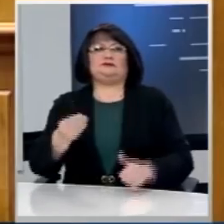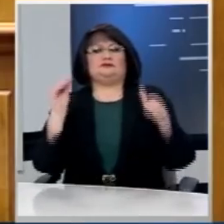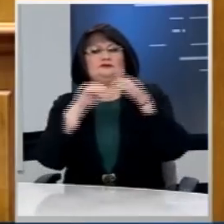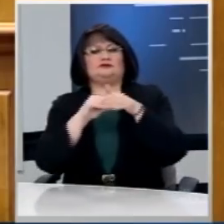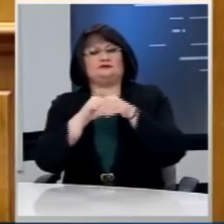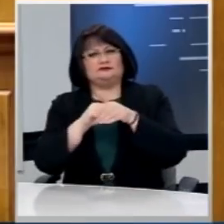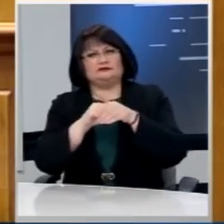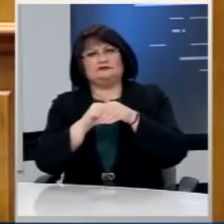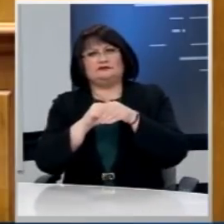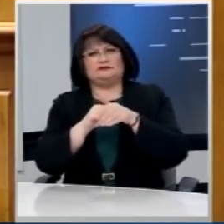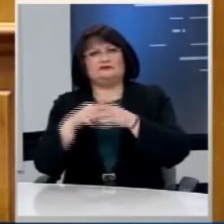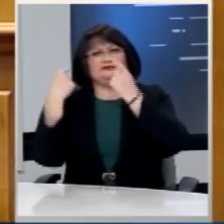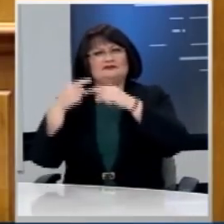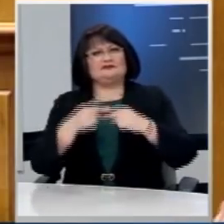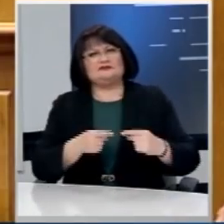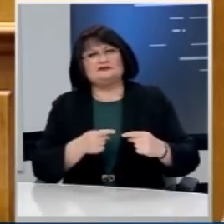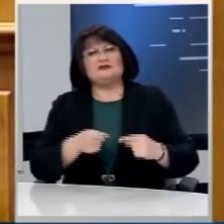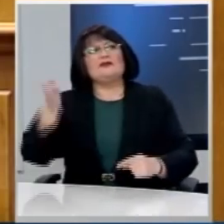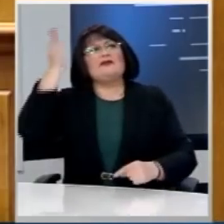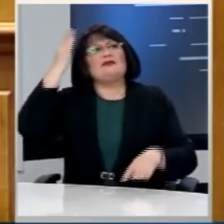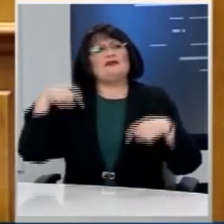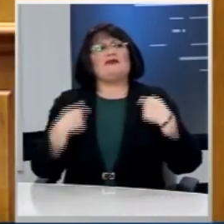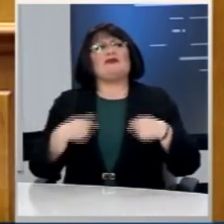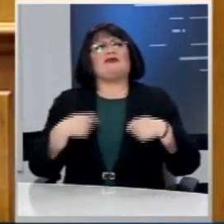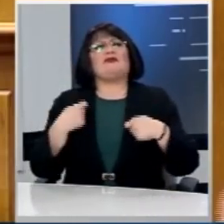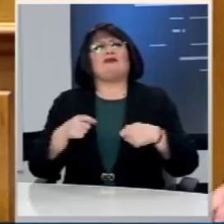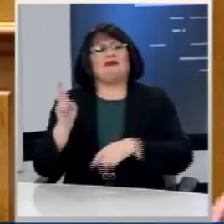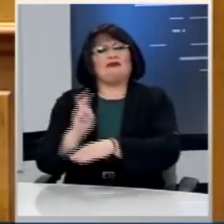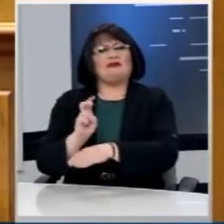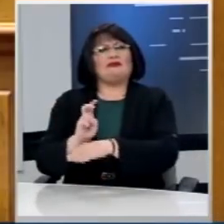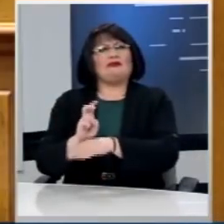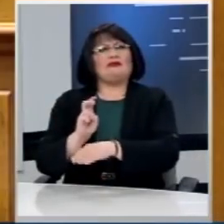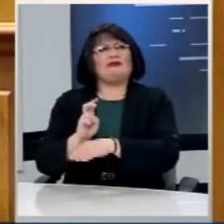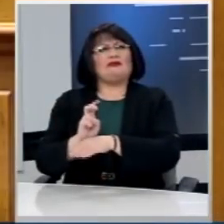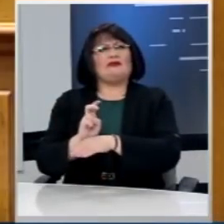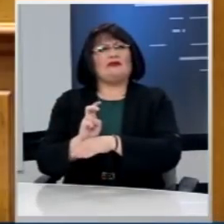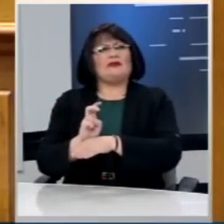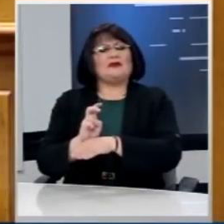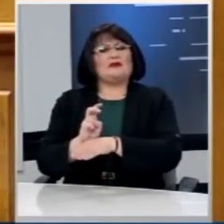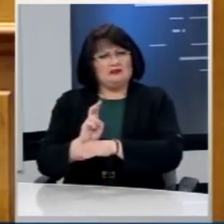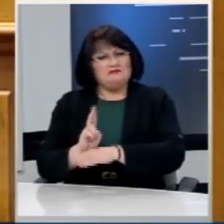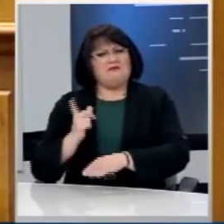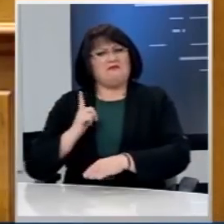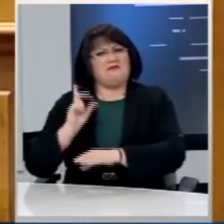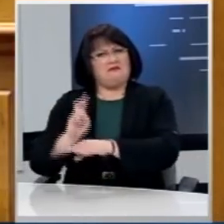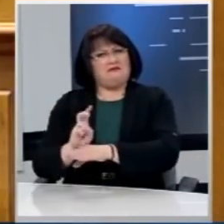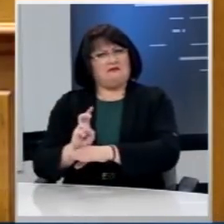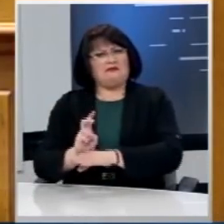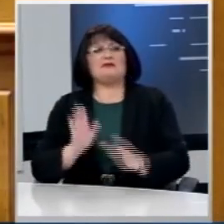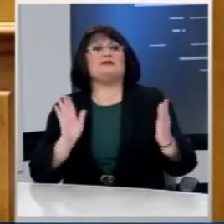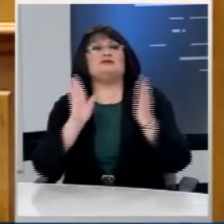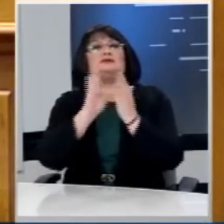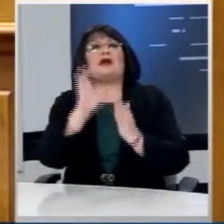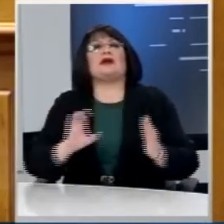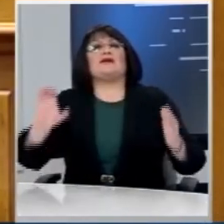επενδυτική διέξοδο σε διάφορα κεφάλαια που λιμνάζουν, που έχουν υπερσυσσωρευτεί, να αντιμετωπίσει